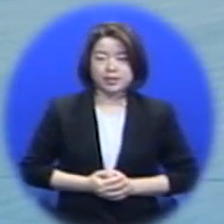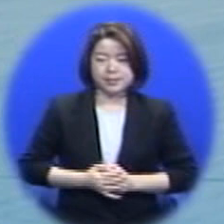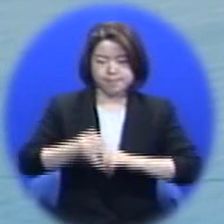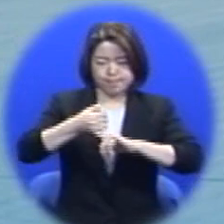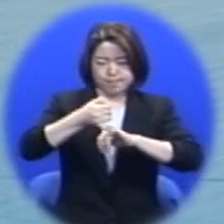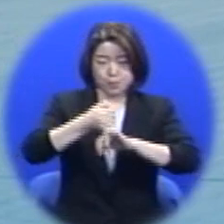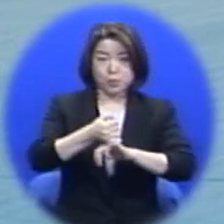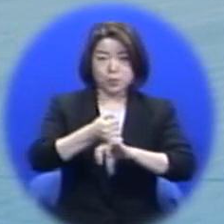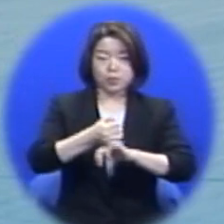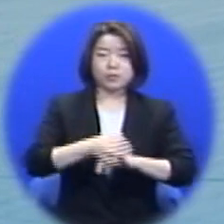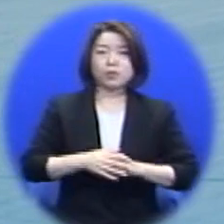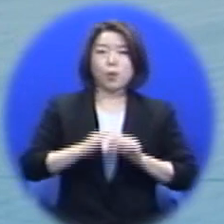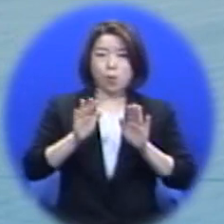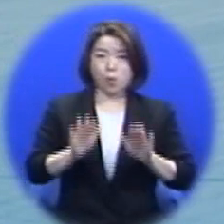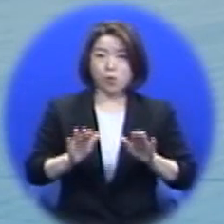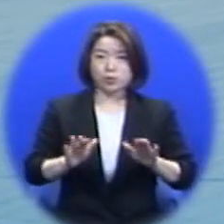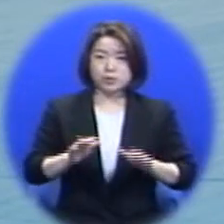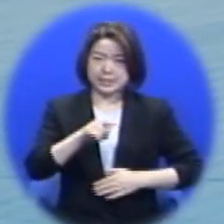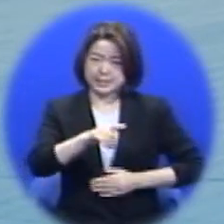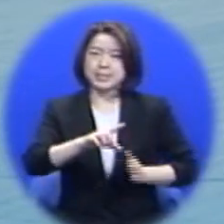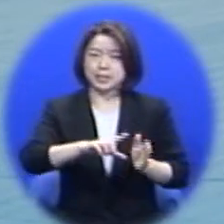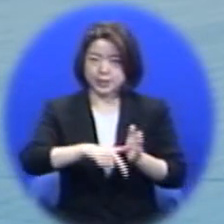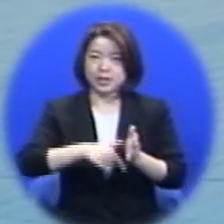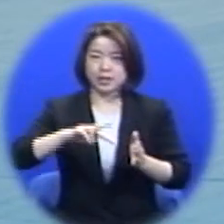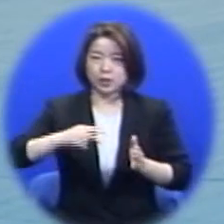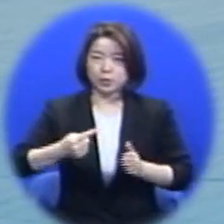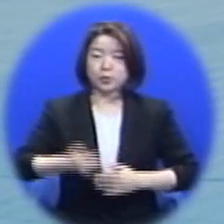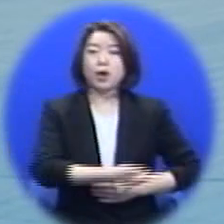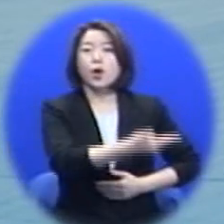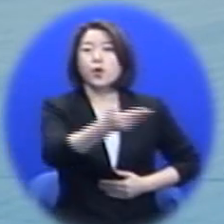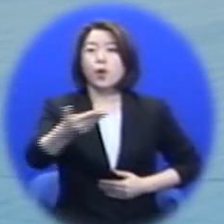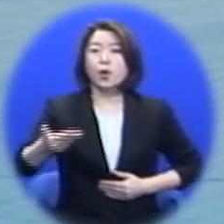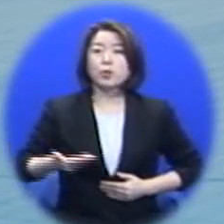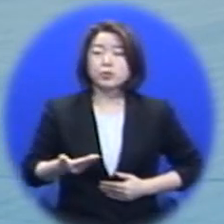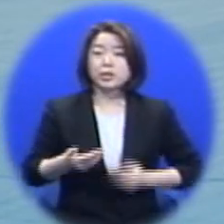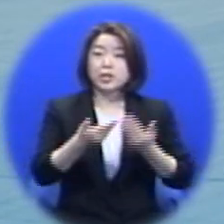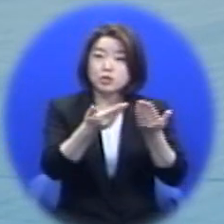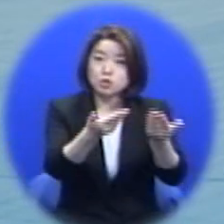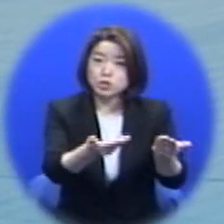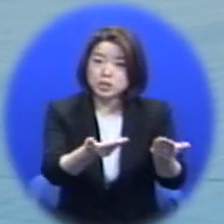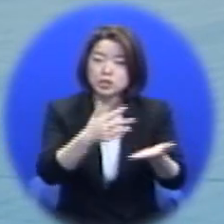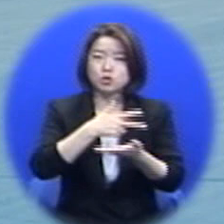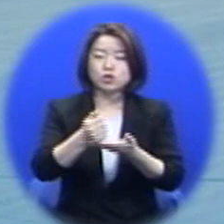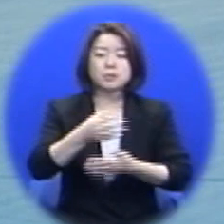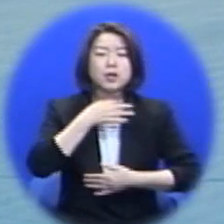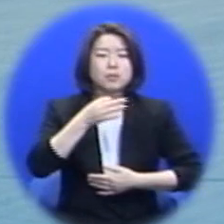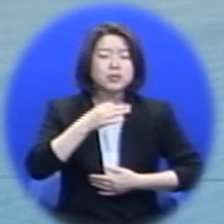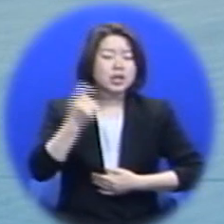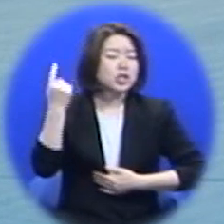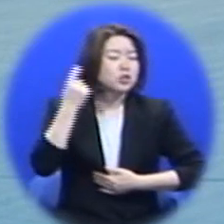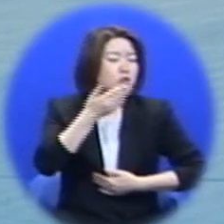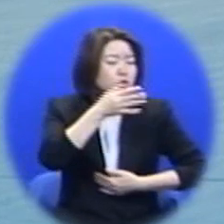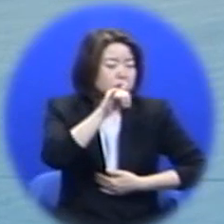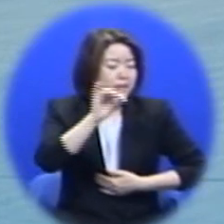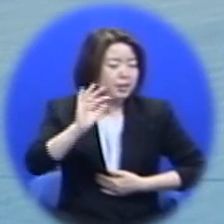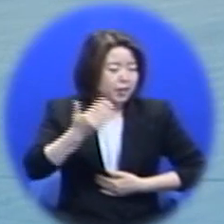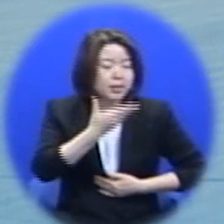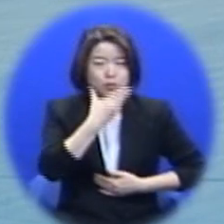반드시 오늘 이 시간에도 여러분에게 주시는 주님의 음성을 들으실 수 있게 되기를